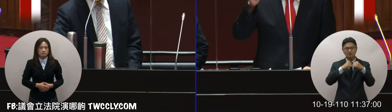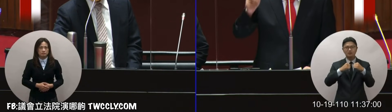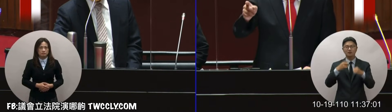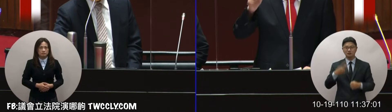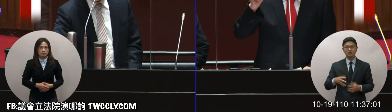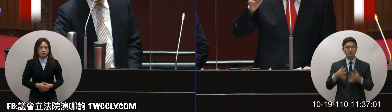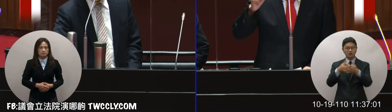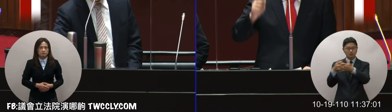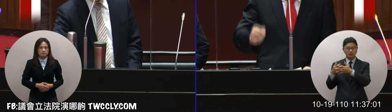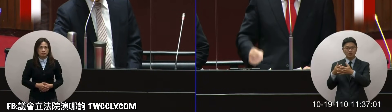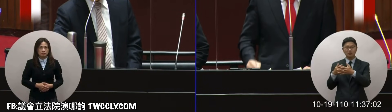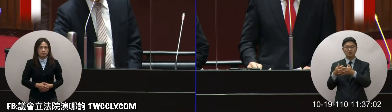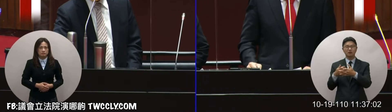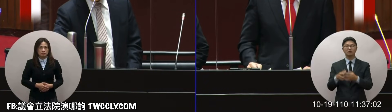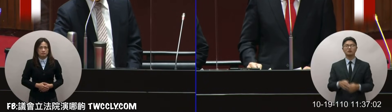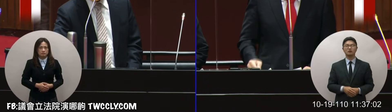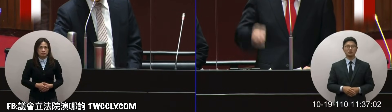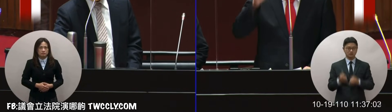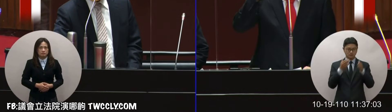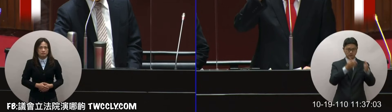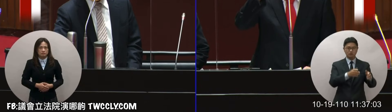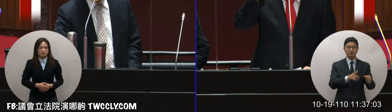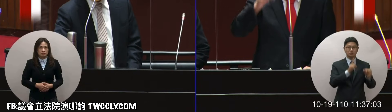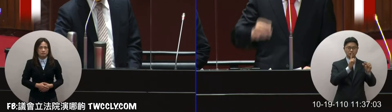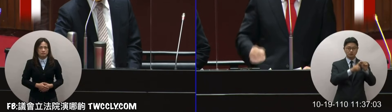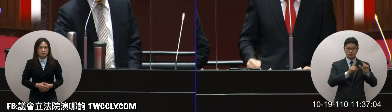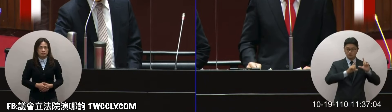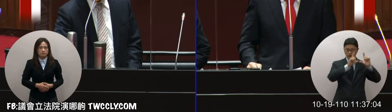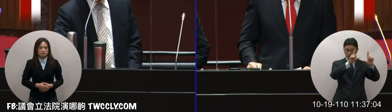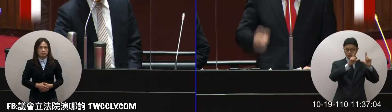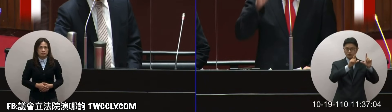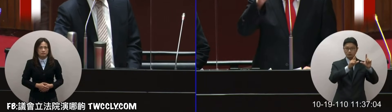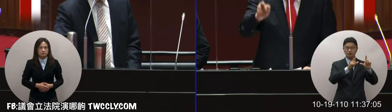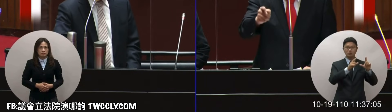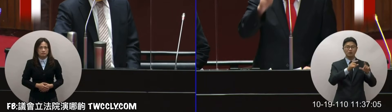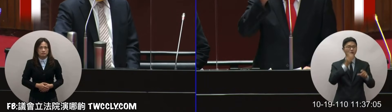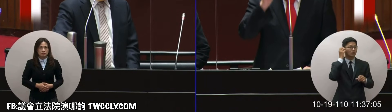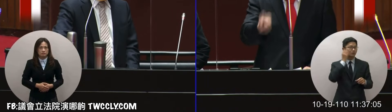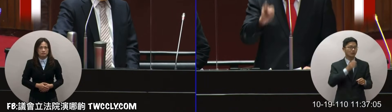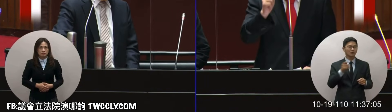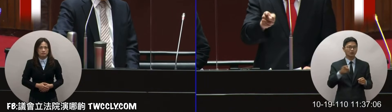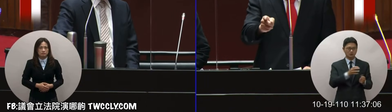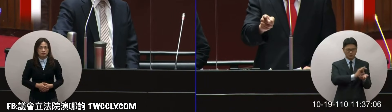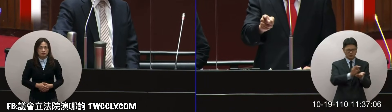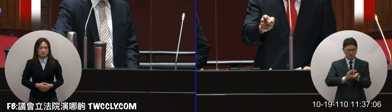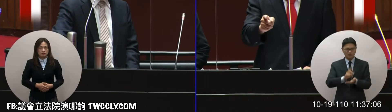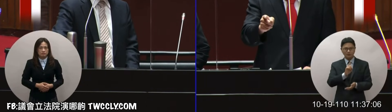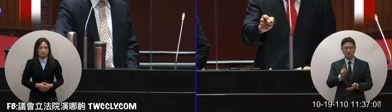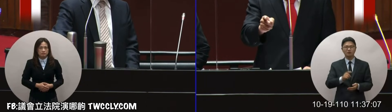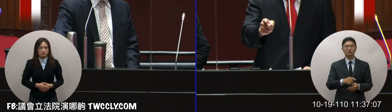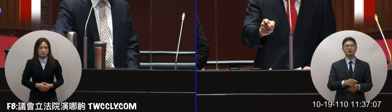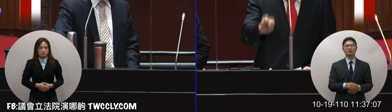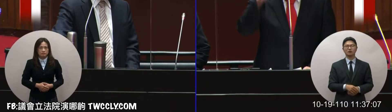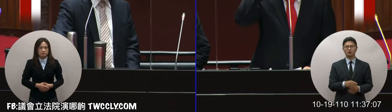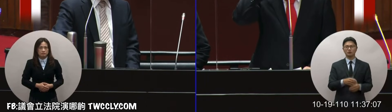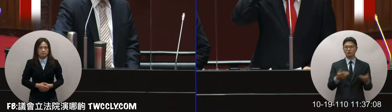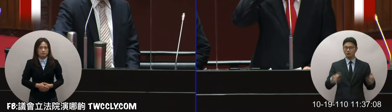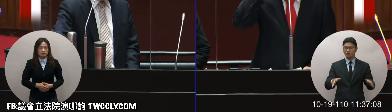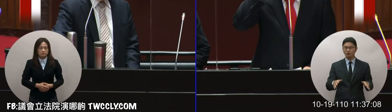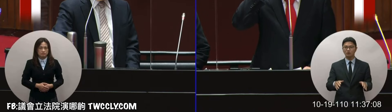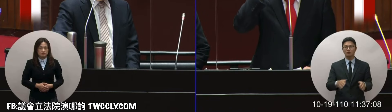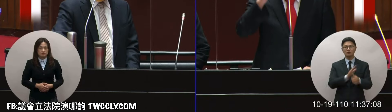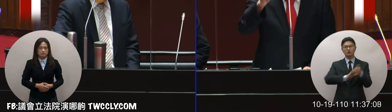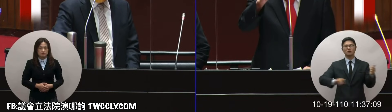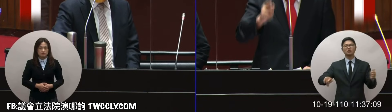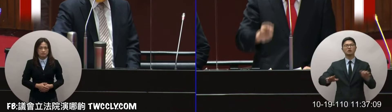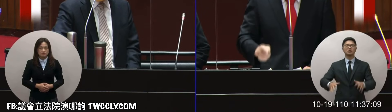对整个中东20年的用兵，花了超过3兆美元。美国就是因为如此，现在他